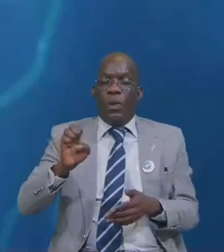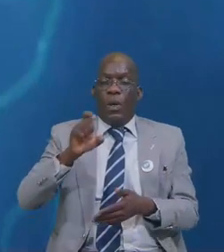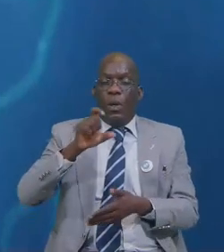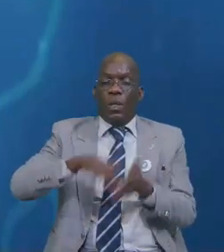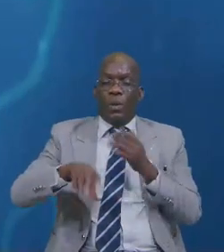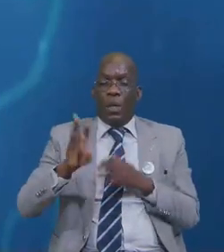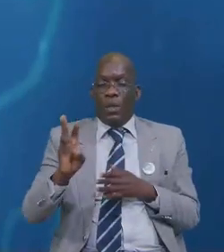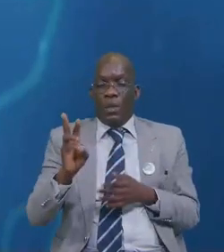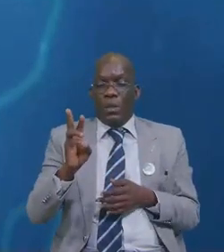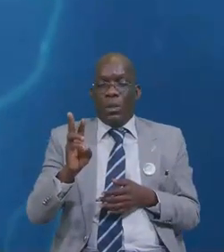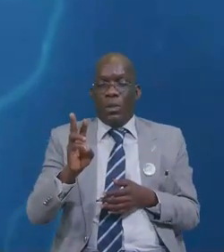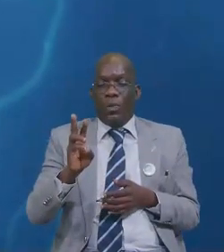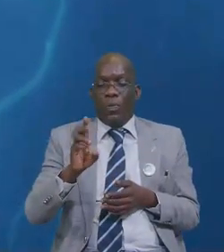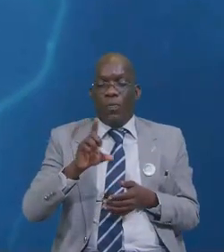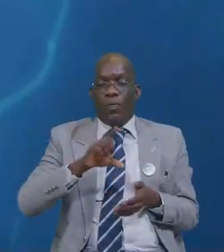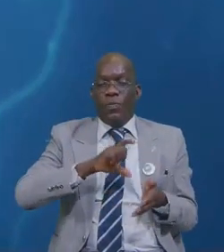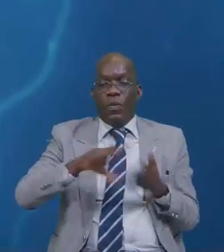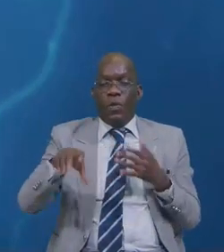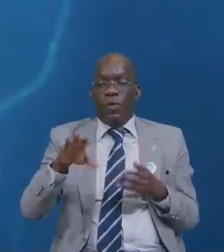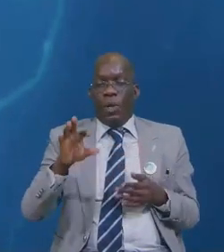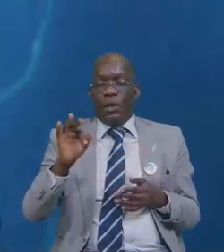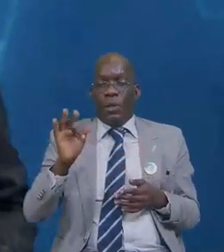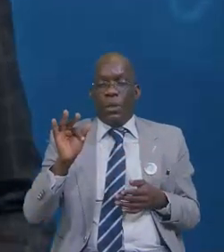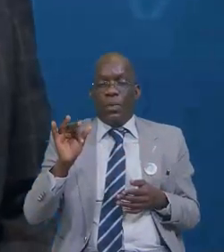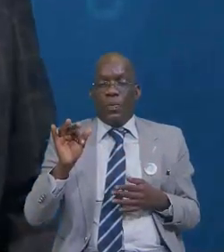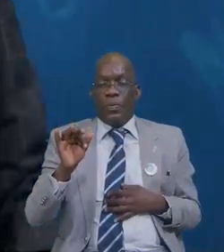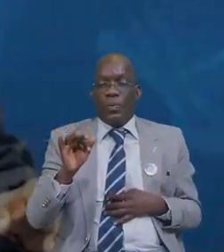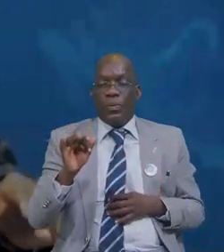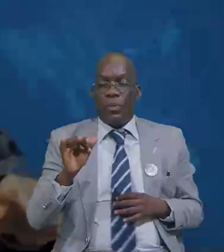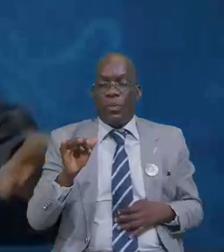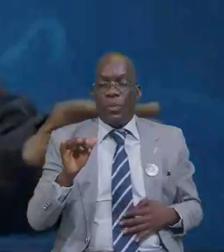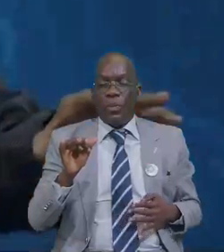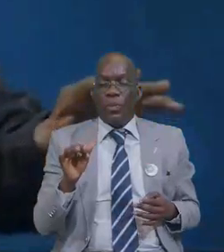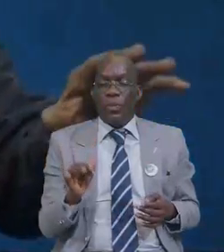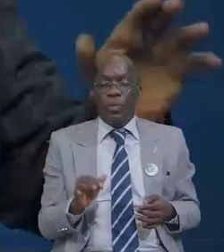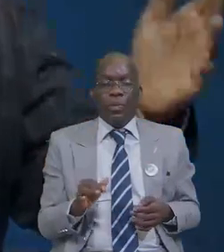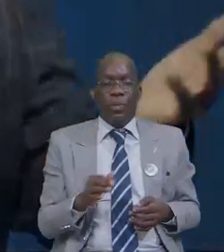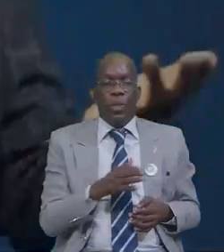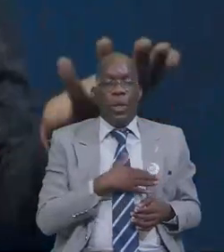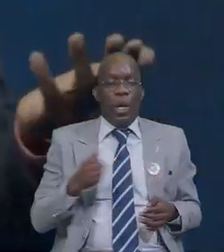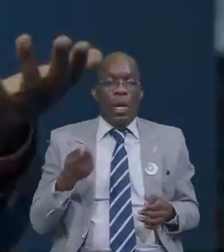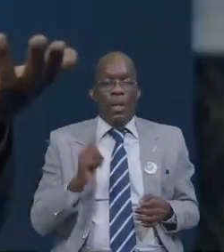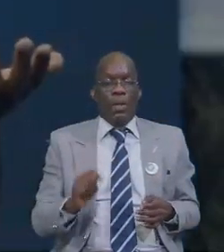au chapitre 6. Nous considérons, voyons le verset 19.